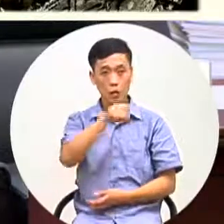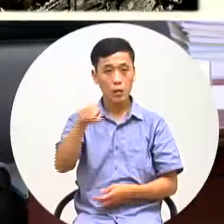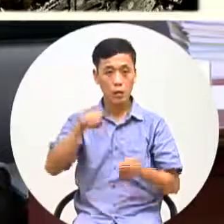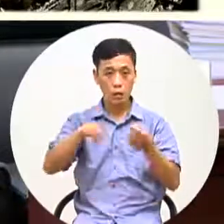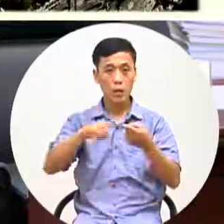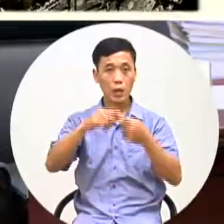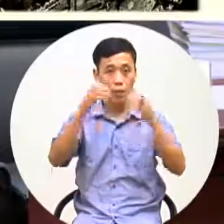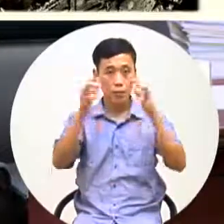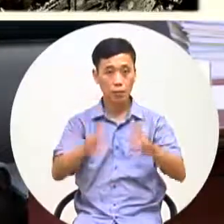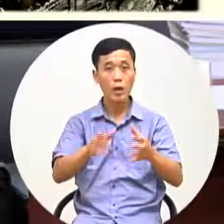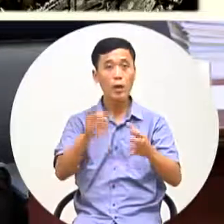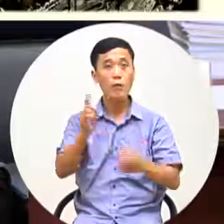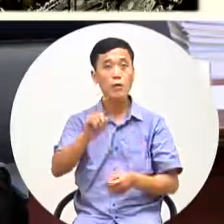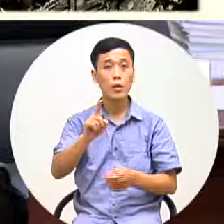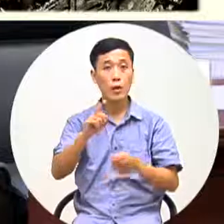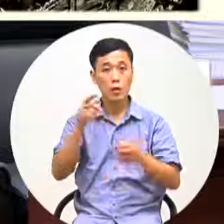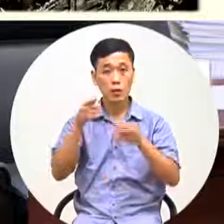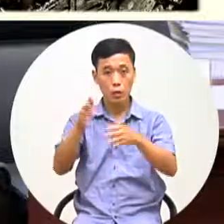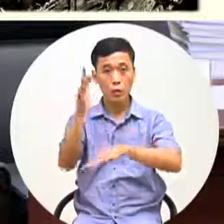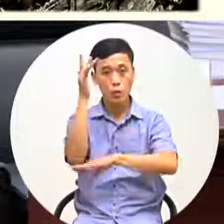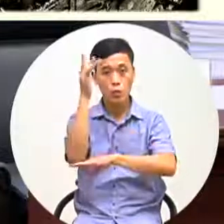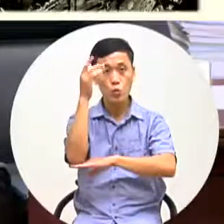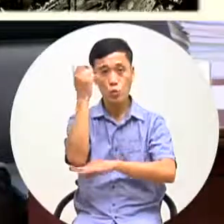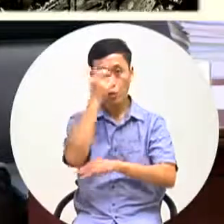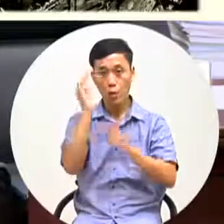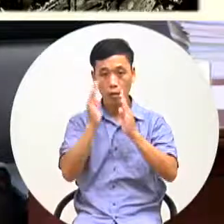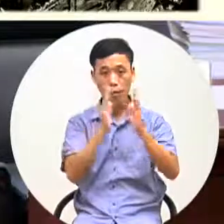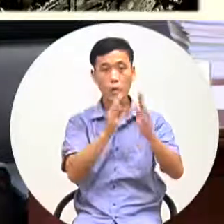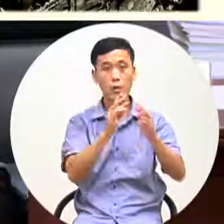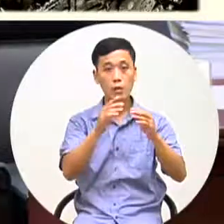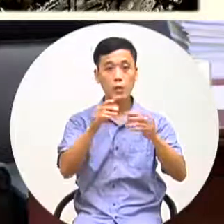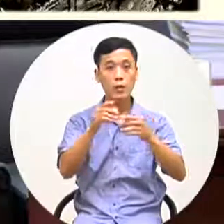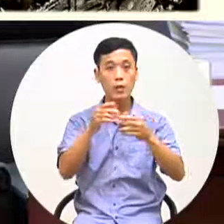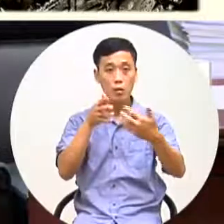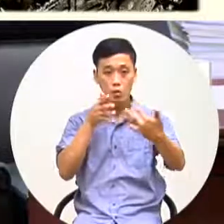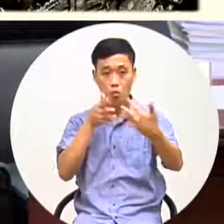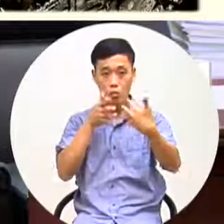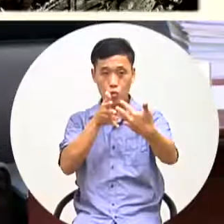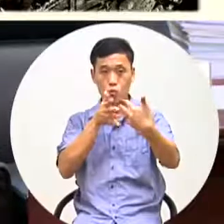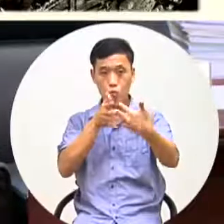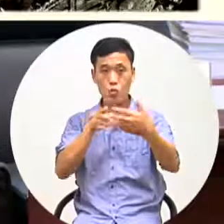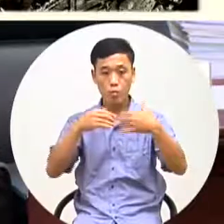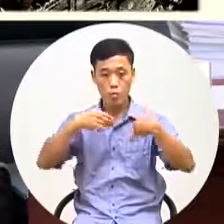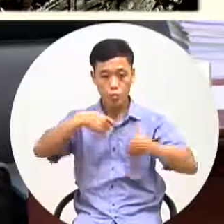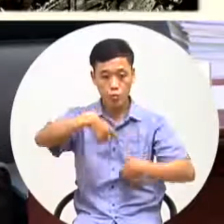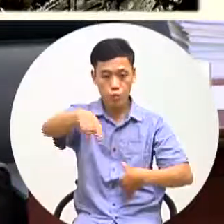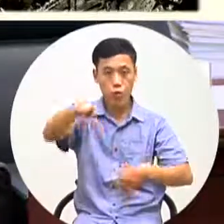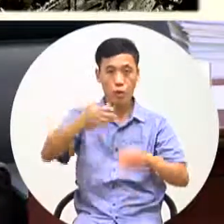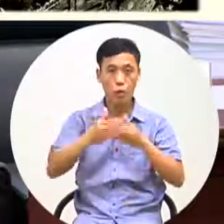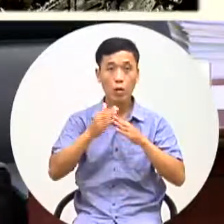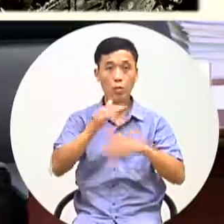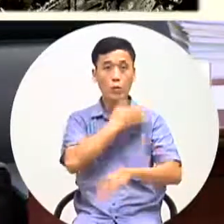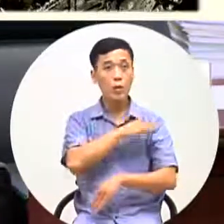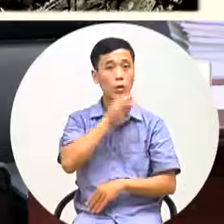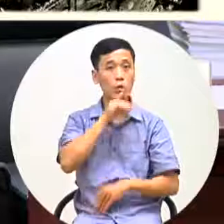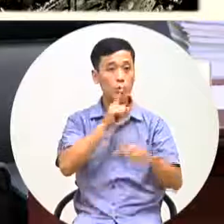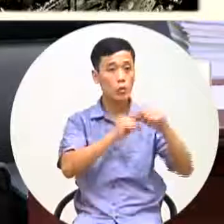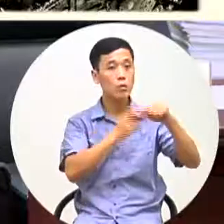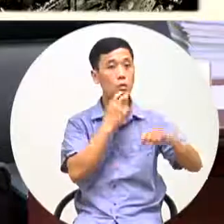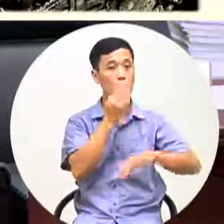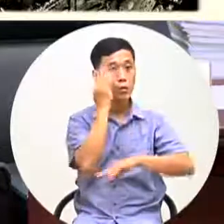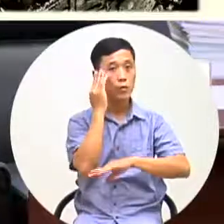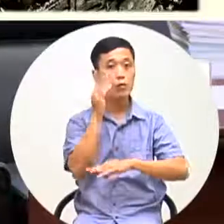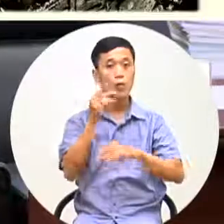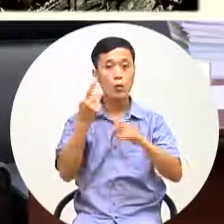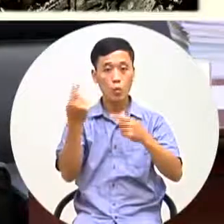树的平台，树木修剪的平台，不论是中央的 地方的，好，我们